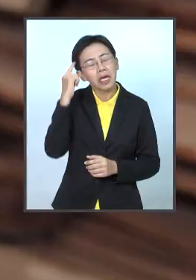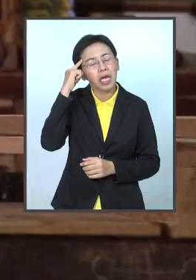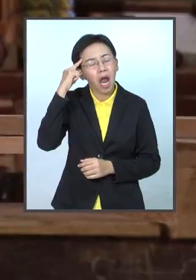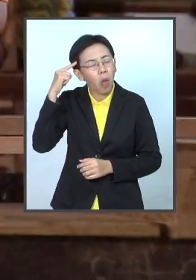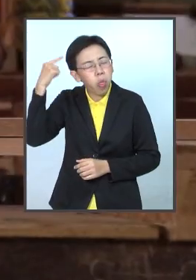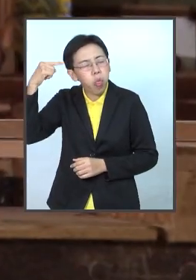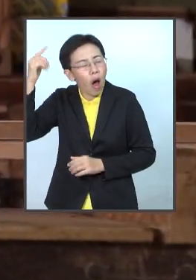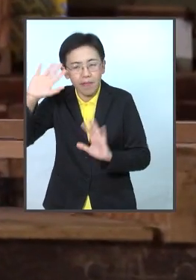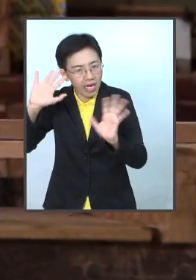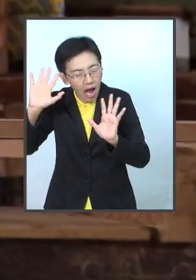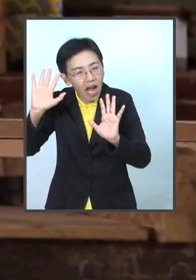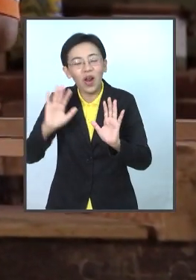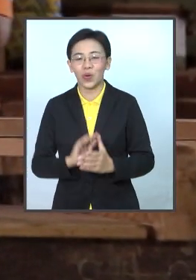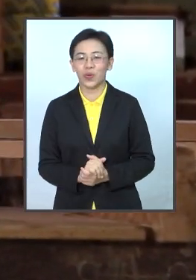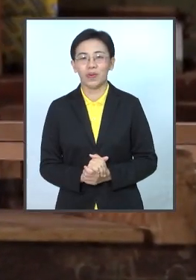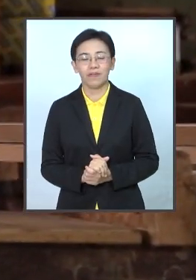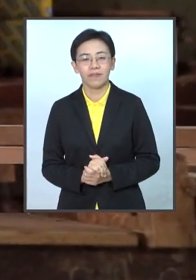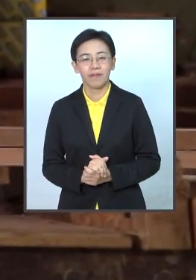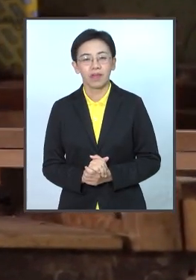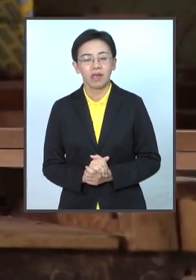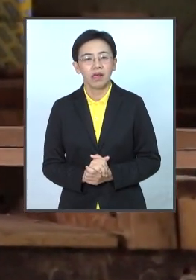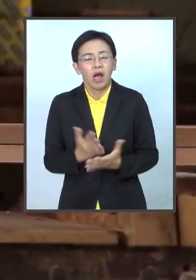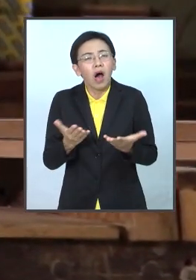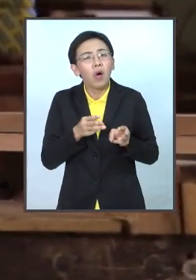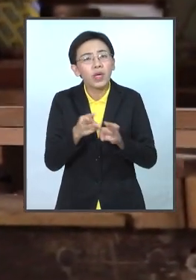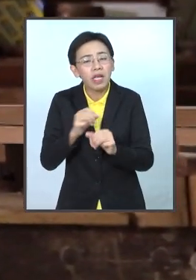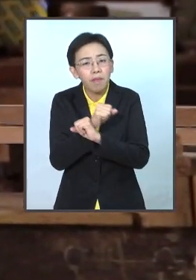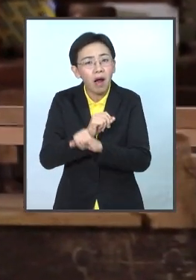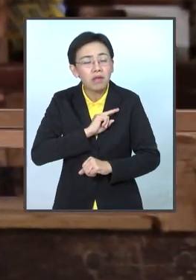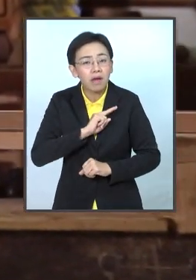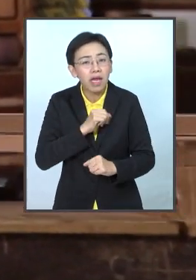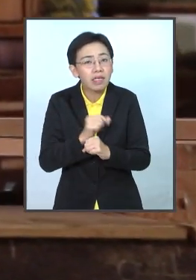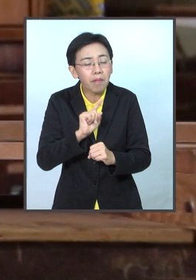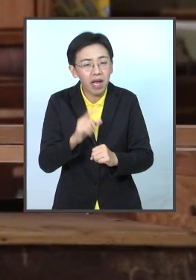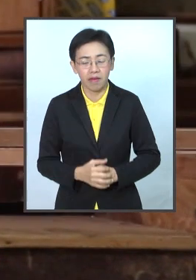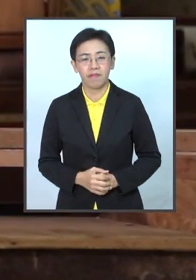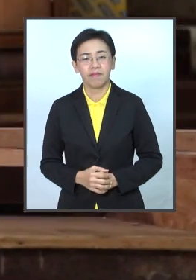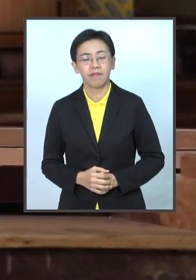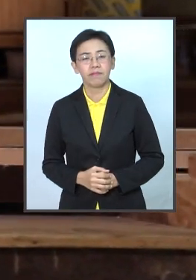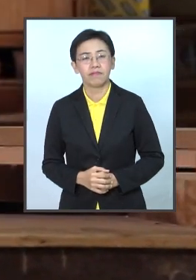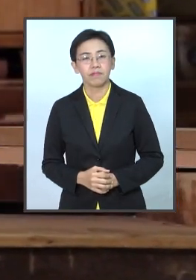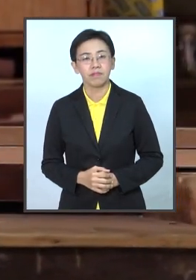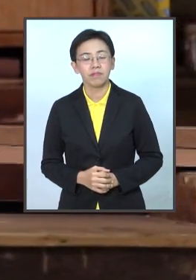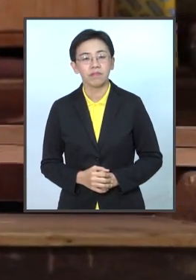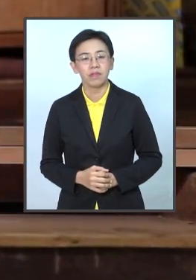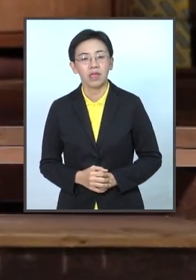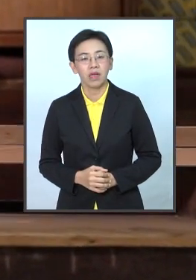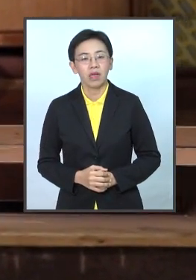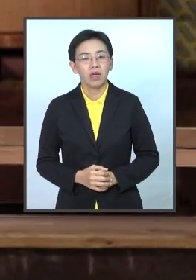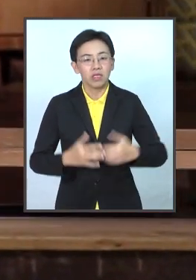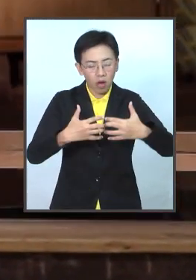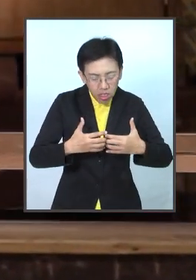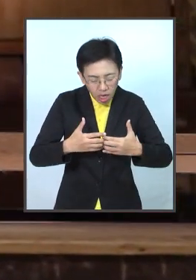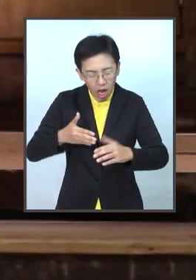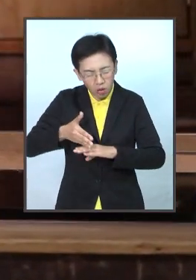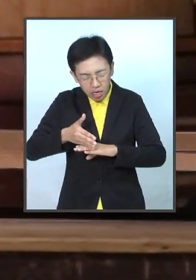ยครับ แล้วพี่บุญมีมีวิธีการป้องกันตนเองจากอุบัติเหตุอย่างไรล่ะคะ เช็คเครื่องก่อนว่าใบเลื่อยเราขึ้นเท่าไ